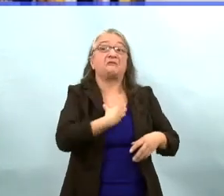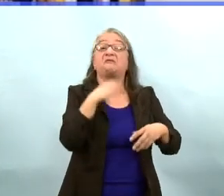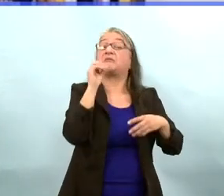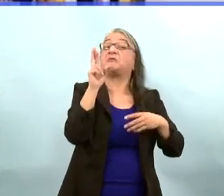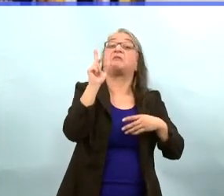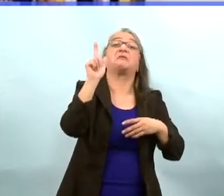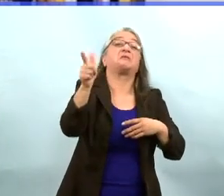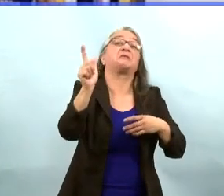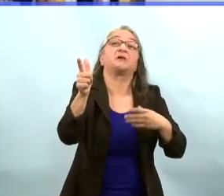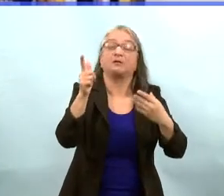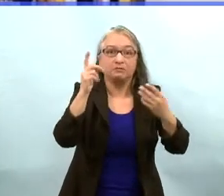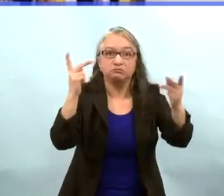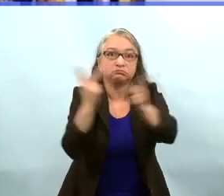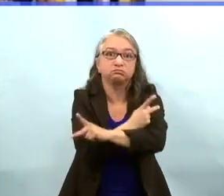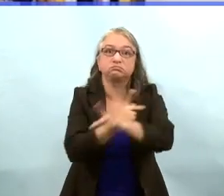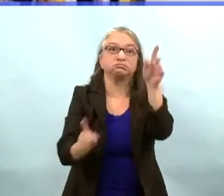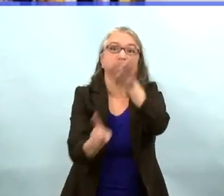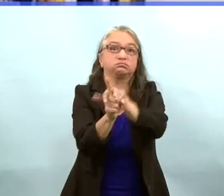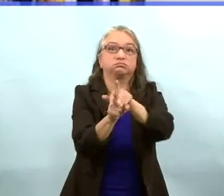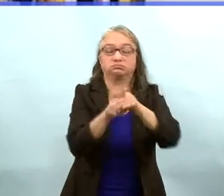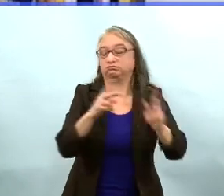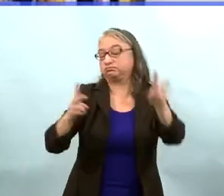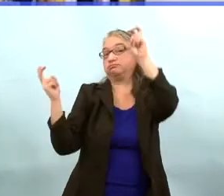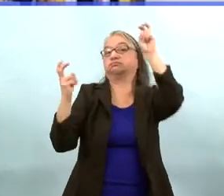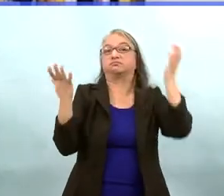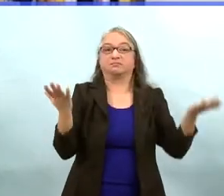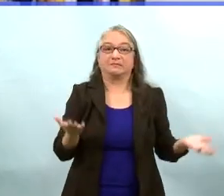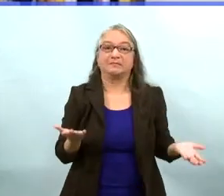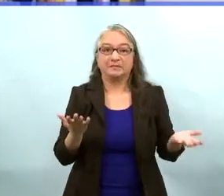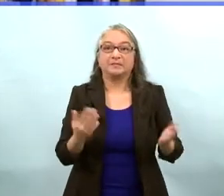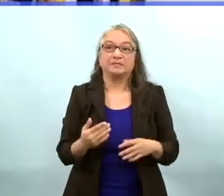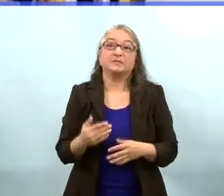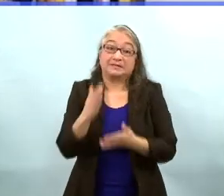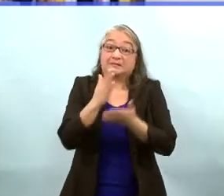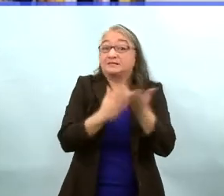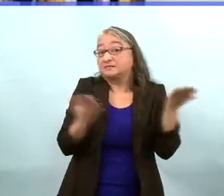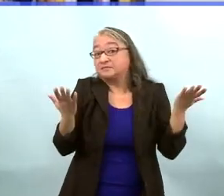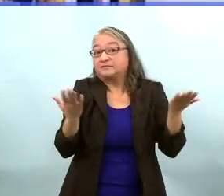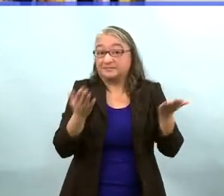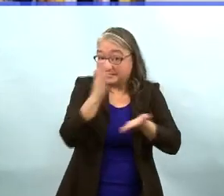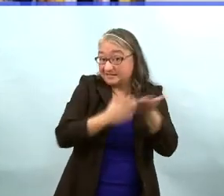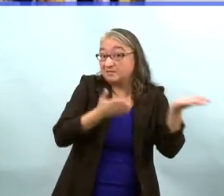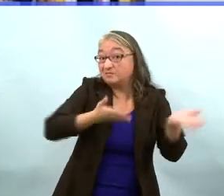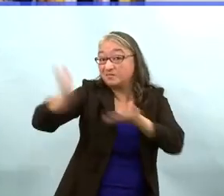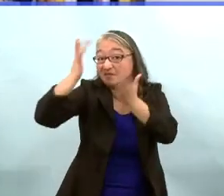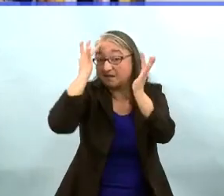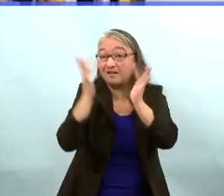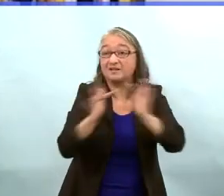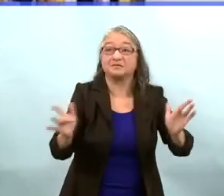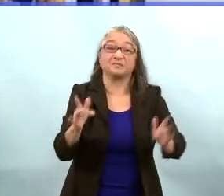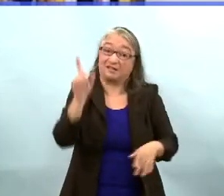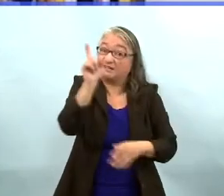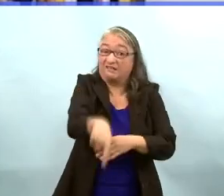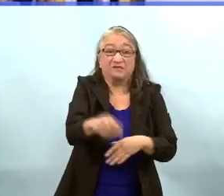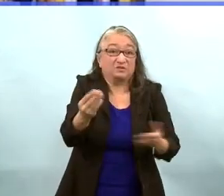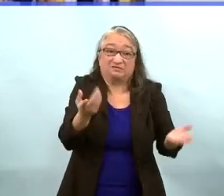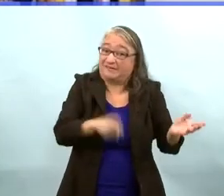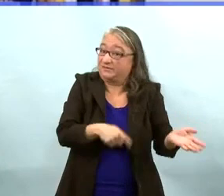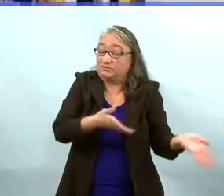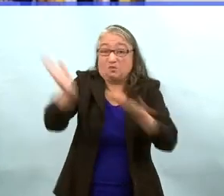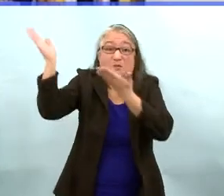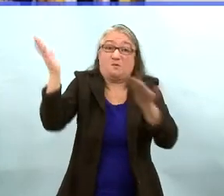Alors, les données sont assez limitées dans la population des enfants, mais les enfants peuvent également se retrouver à risque